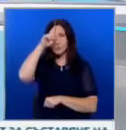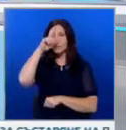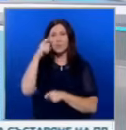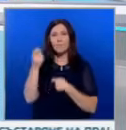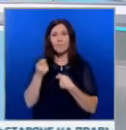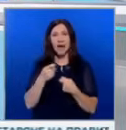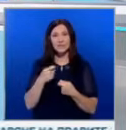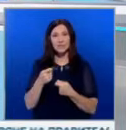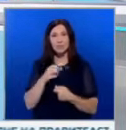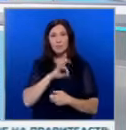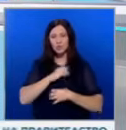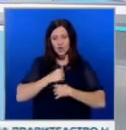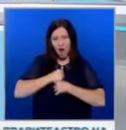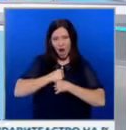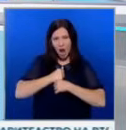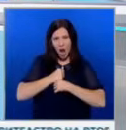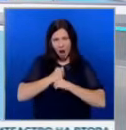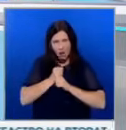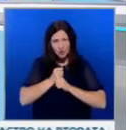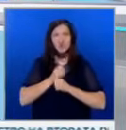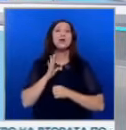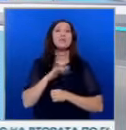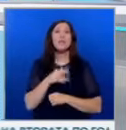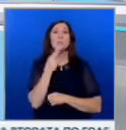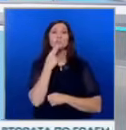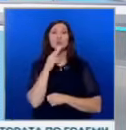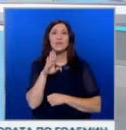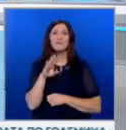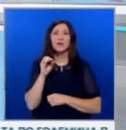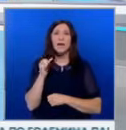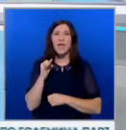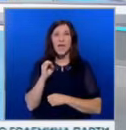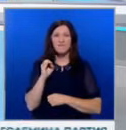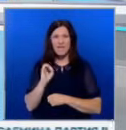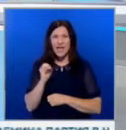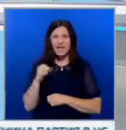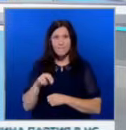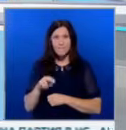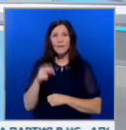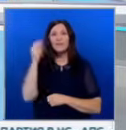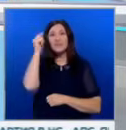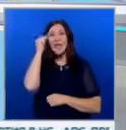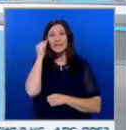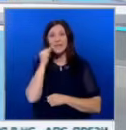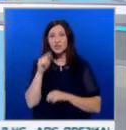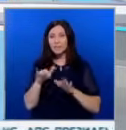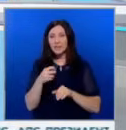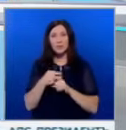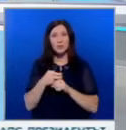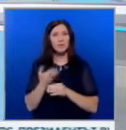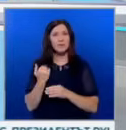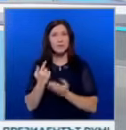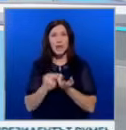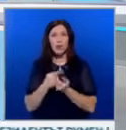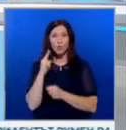15-годишно момиче от Пазарджик получи гърч след пушене на вейп. Тинейджърката е приета в болница преди няколко дни. След 12-часово